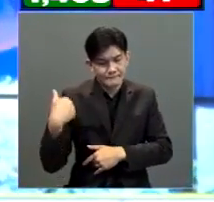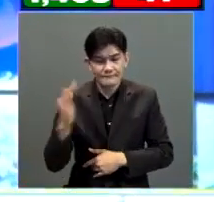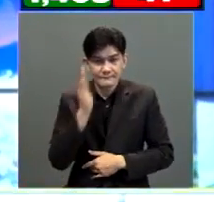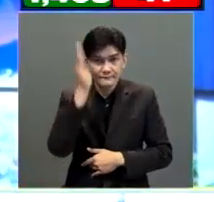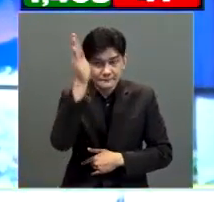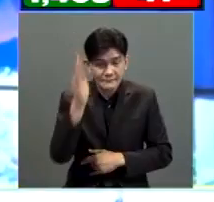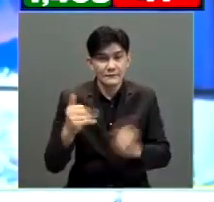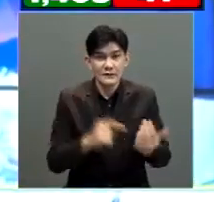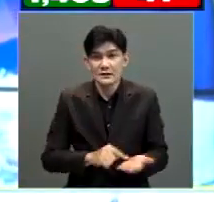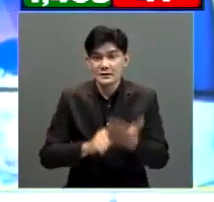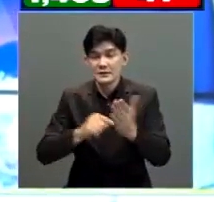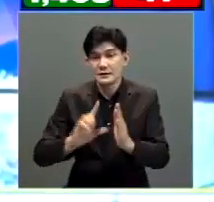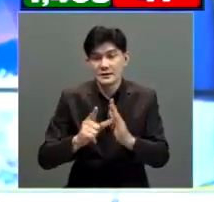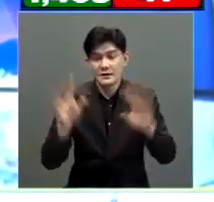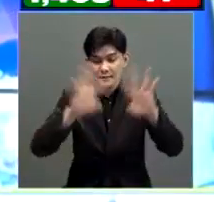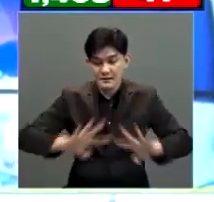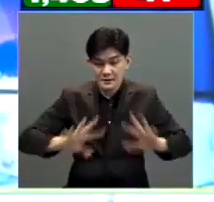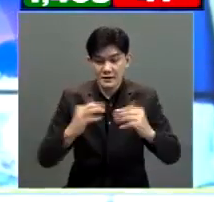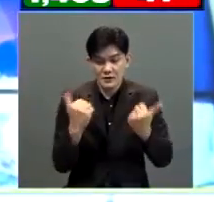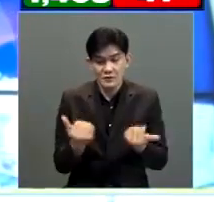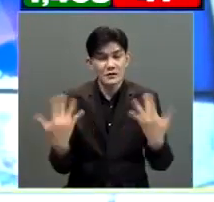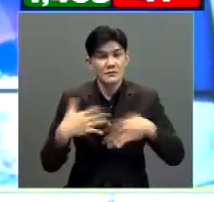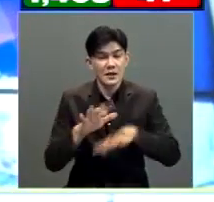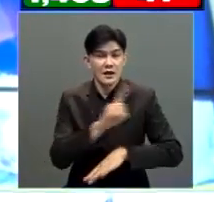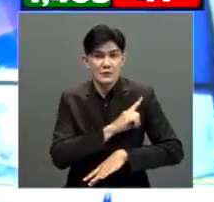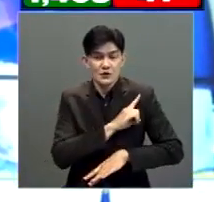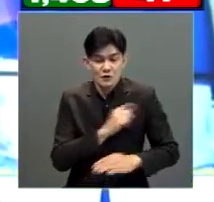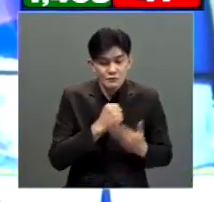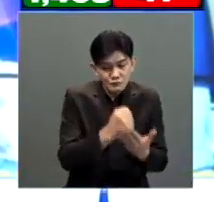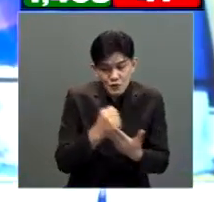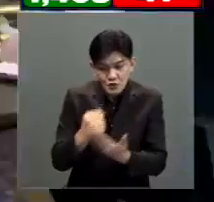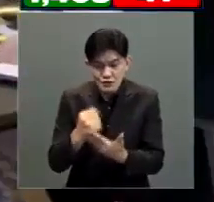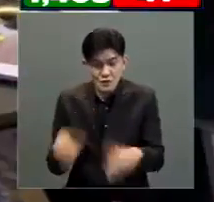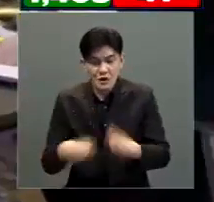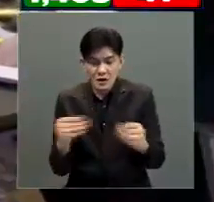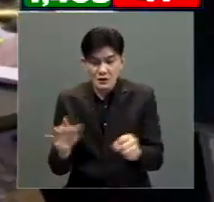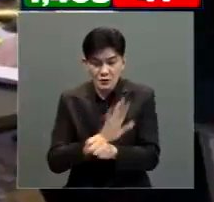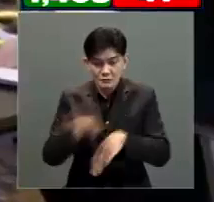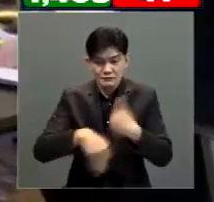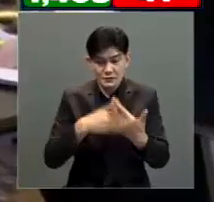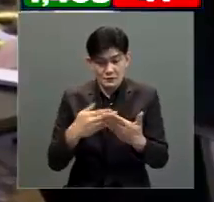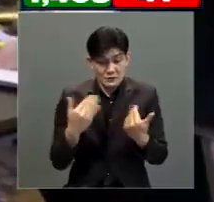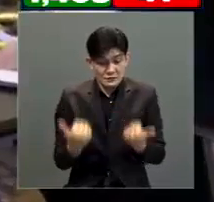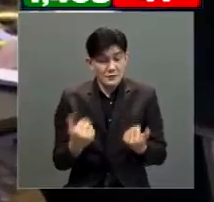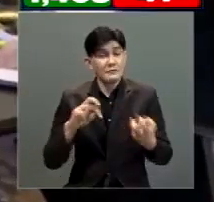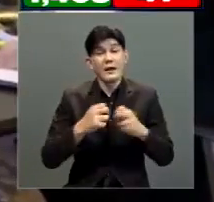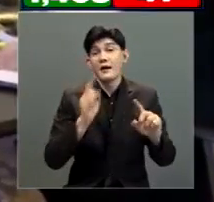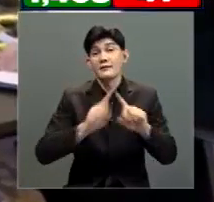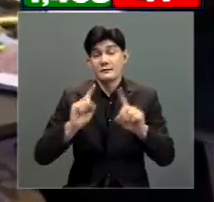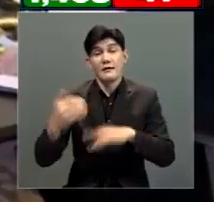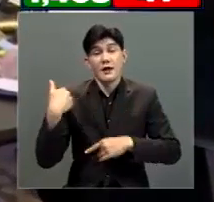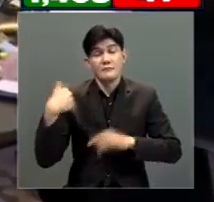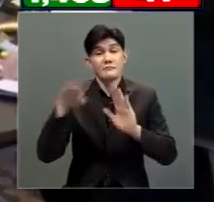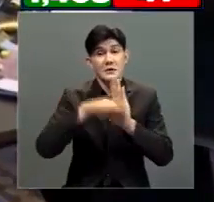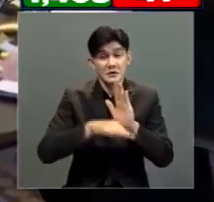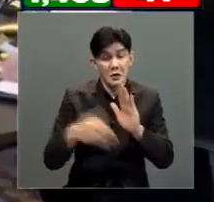าวและเสนอให้เลขาธิการอาเซียนเป็นผู้ประสานงานการให้ความช่วยเหลือให้ครอบคลุมถึงสถานการณ์วิกฤตอื่นๆอย่างมีระบ